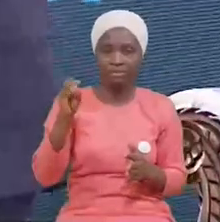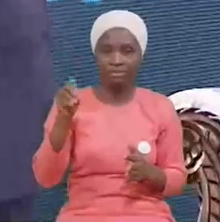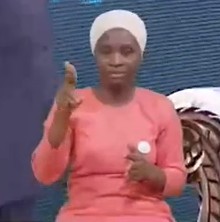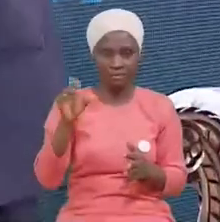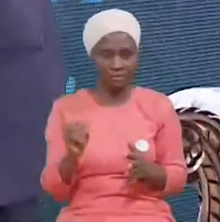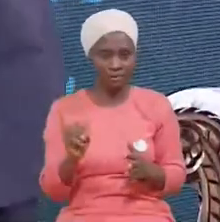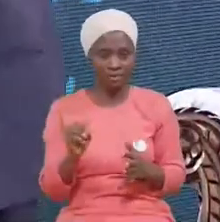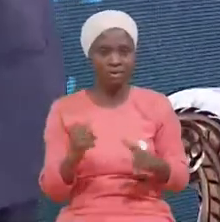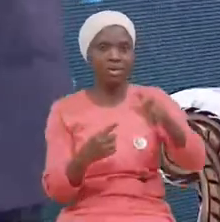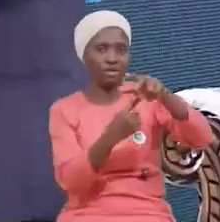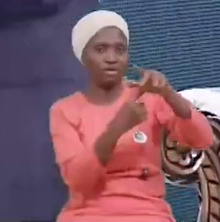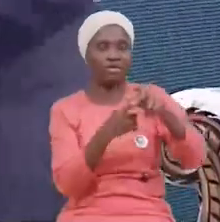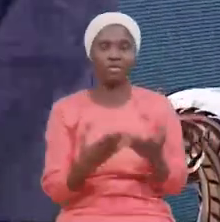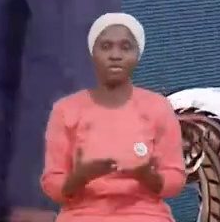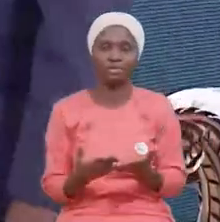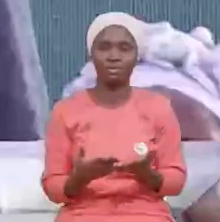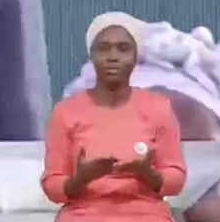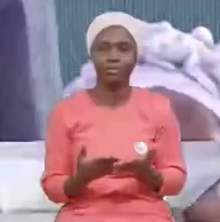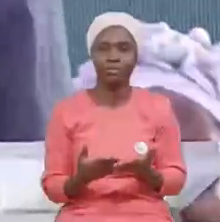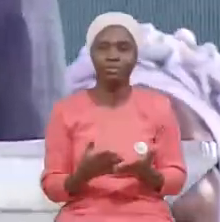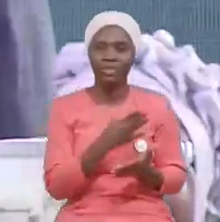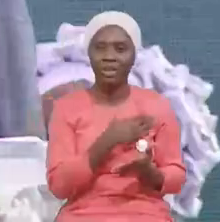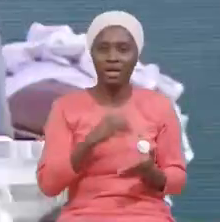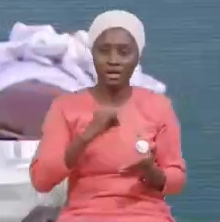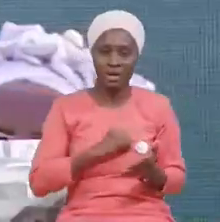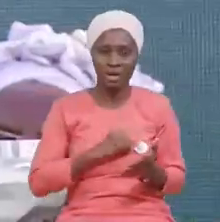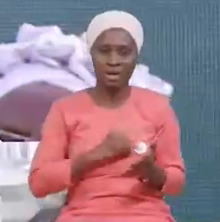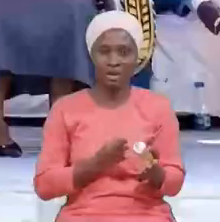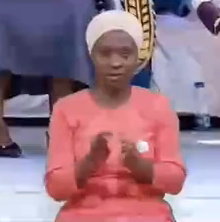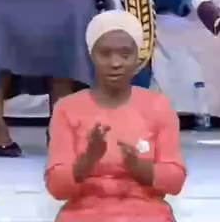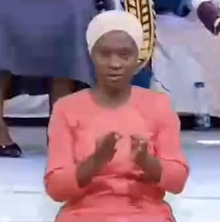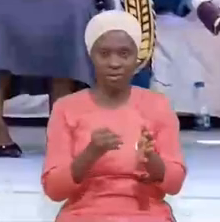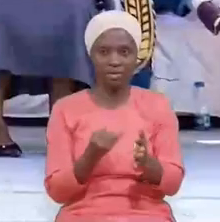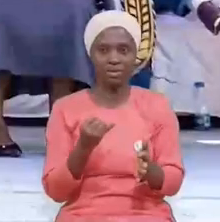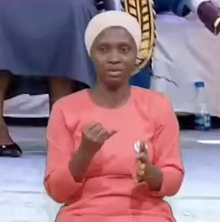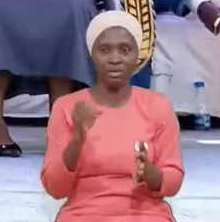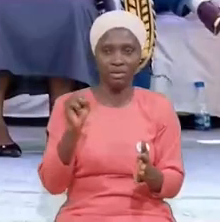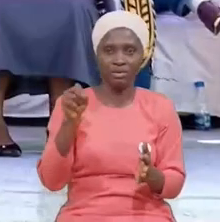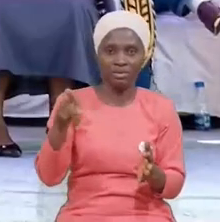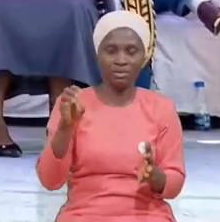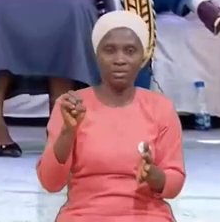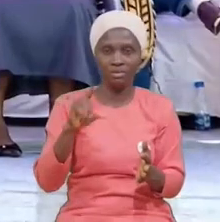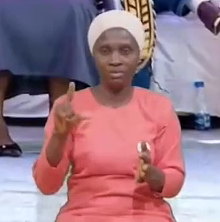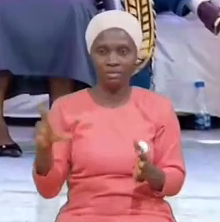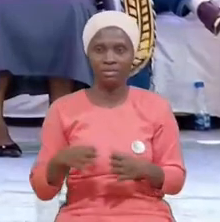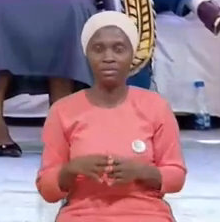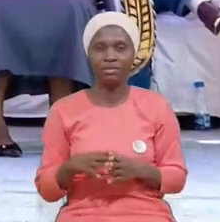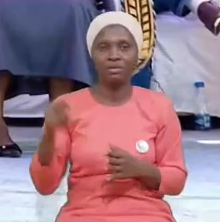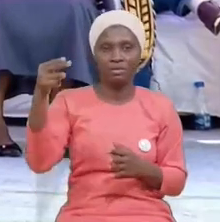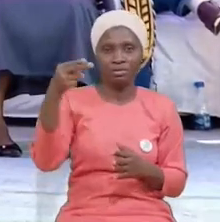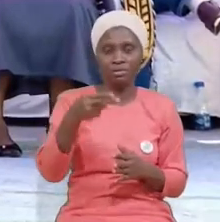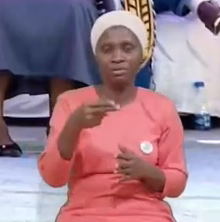J'utilise le mot veiller en anglais et je l'explore. Et ça